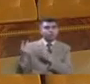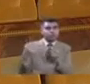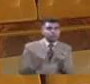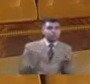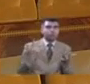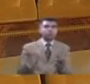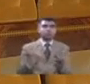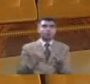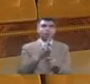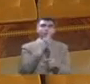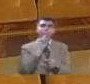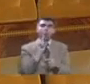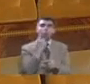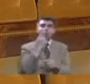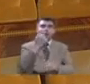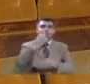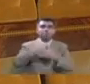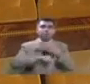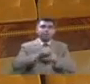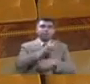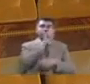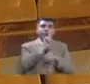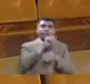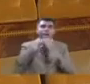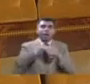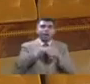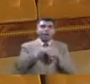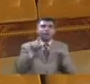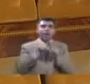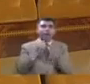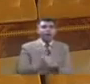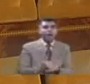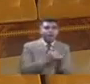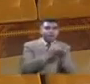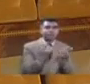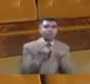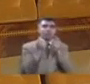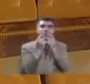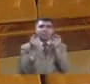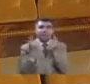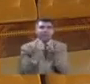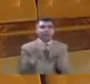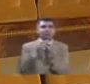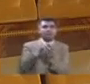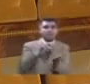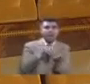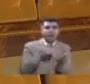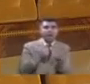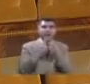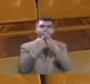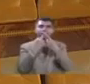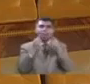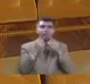بالجماعة الأصلية التي ليكون اليوم هنا مشاكل ليكون